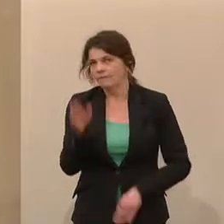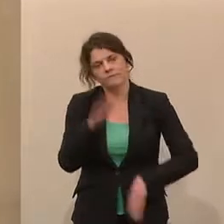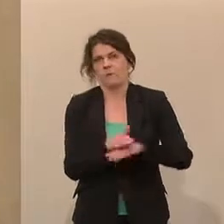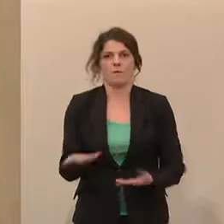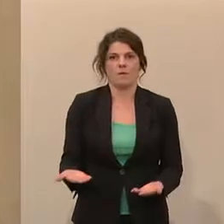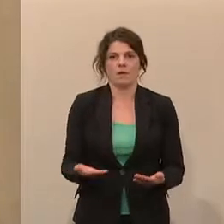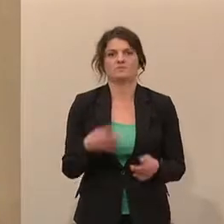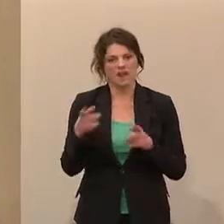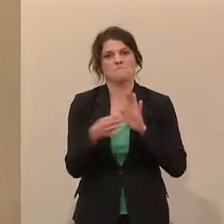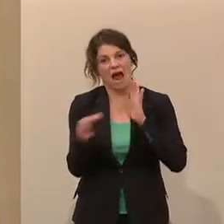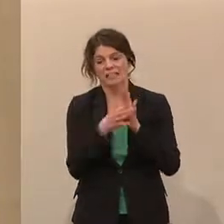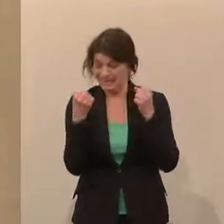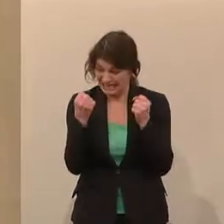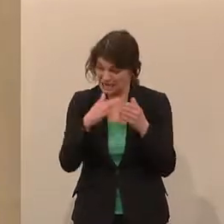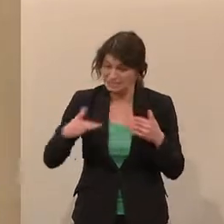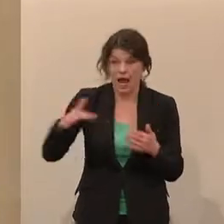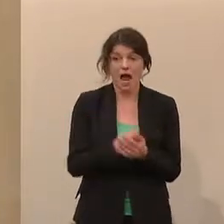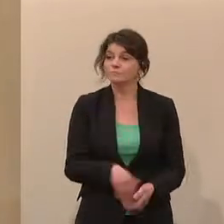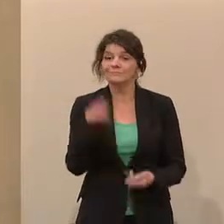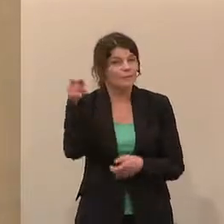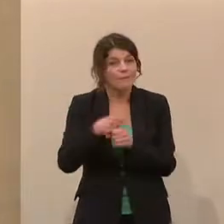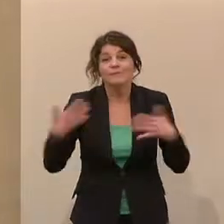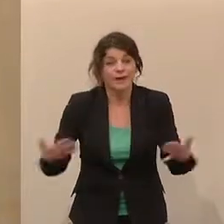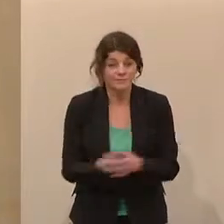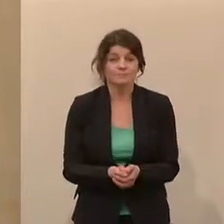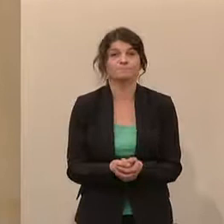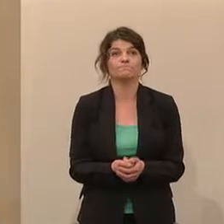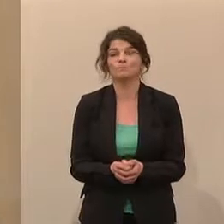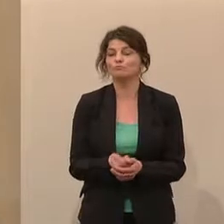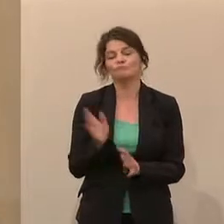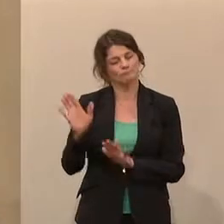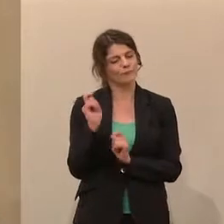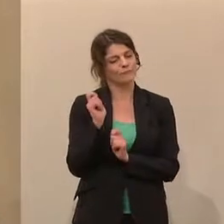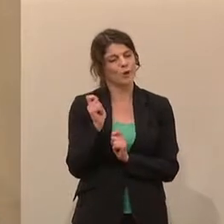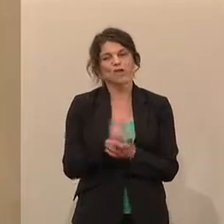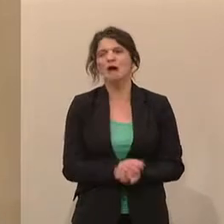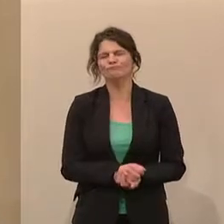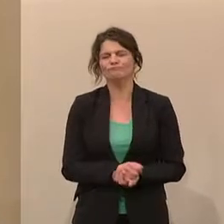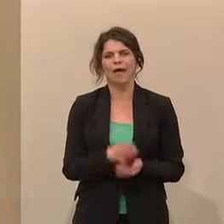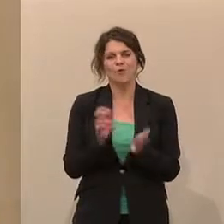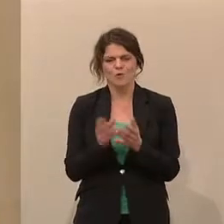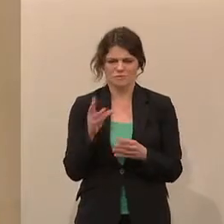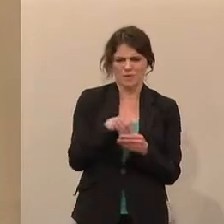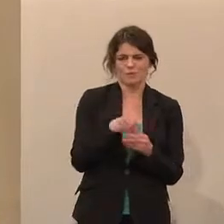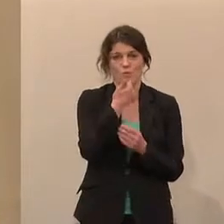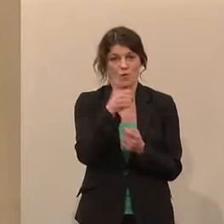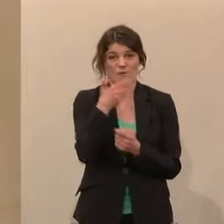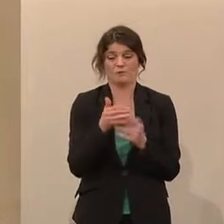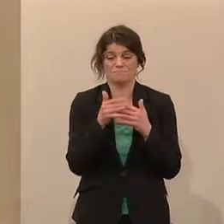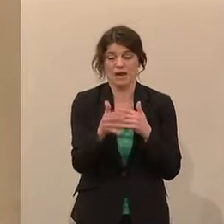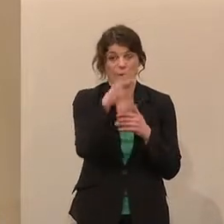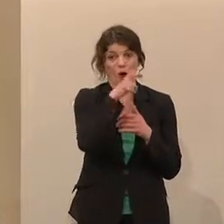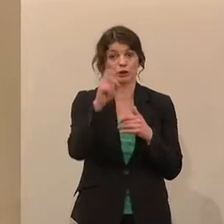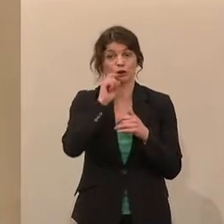maßnahmen in sicherheitsbereich sie nämlich gehen her und schlagen vor zusätzliche 150 millionen euro an